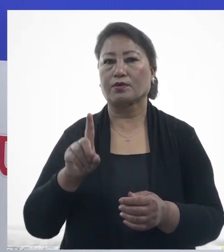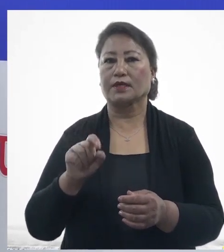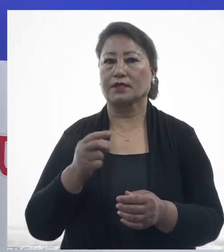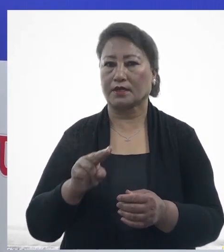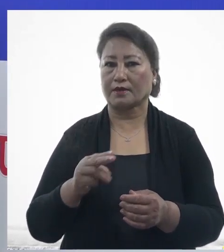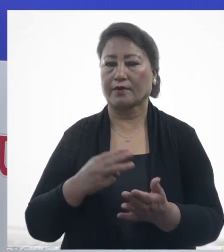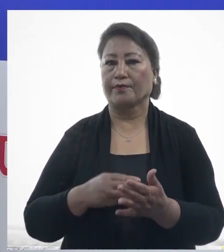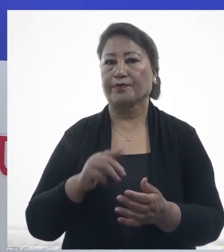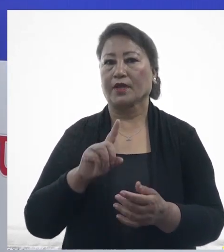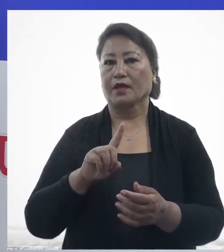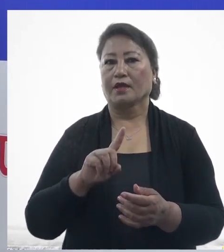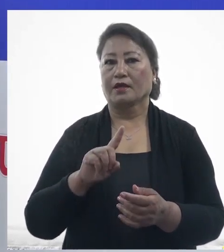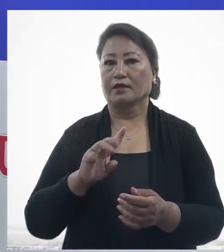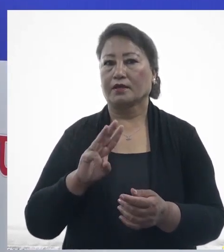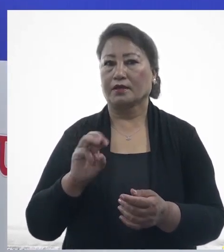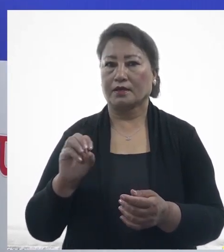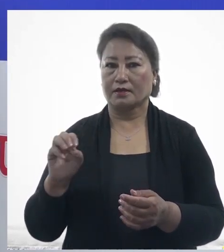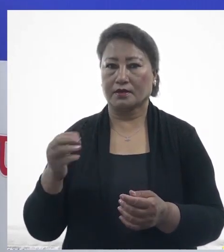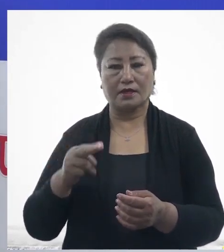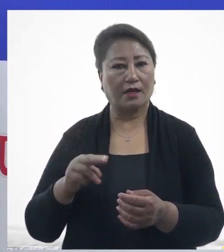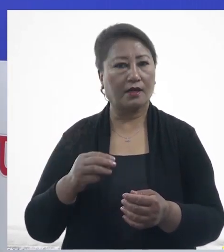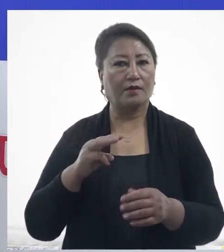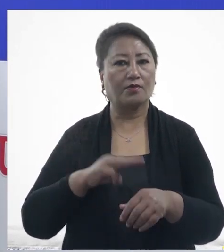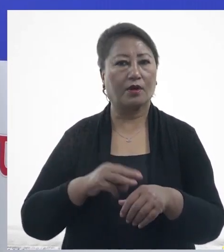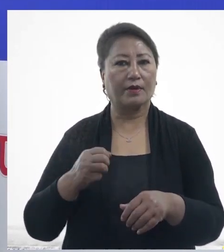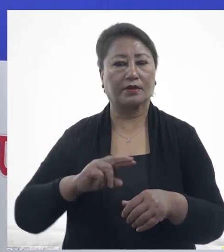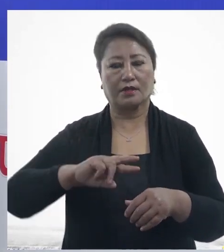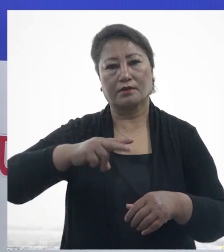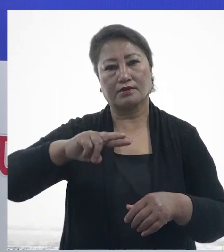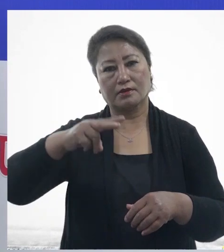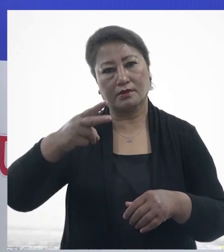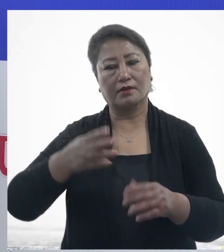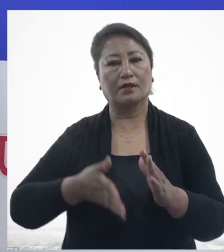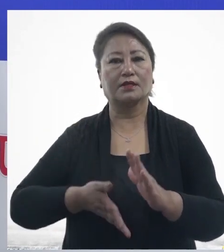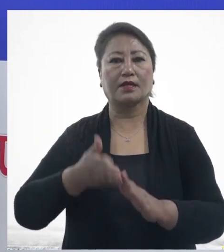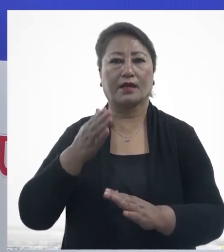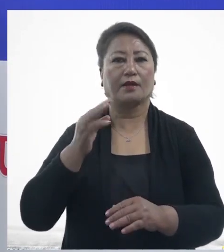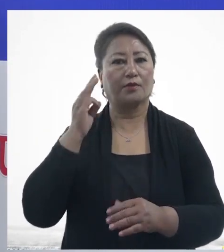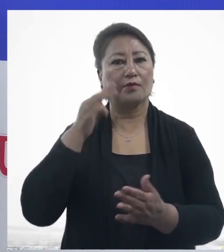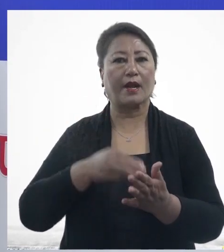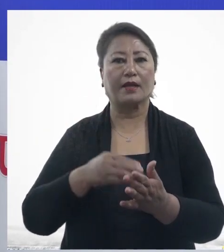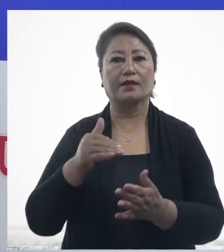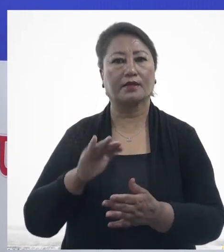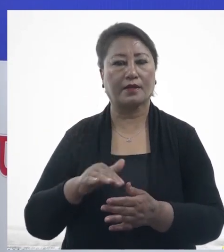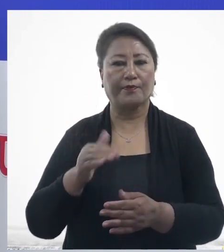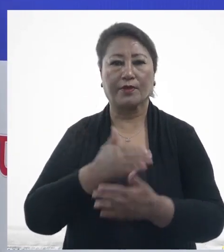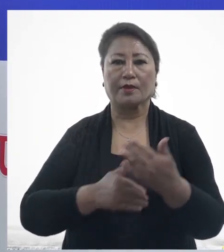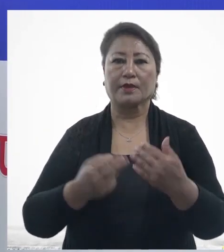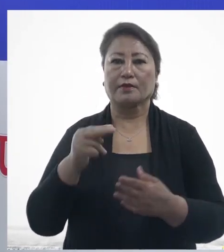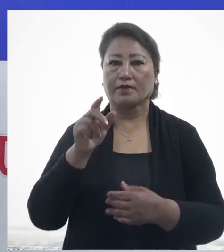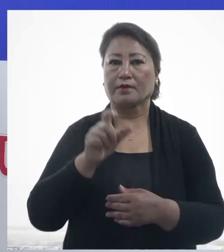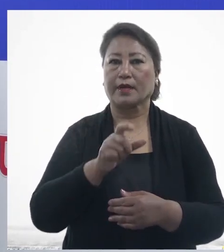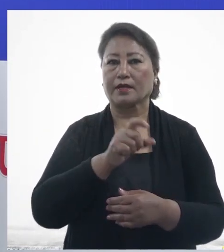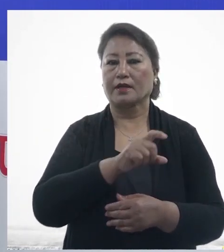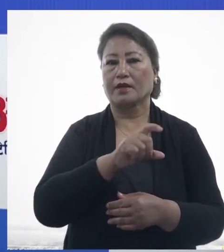त 1300 मान्छेले अवसर पाए नि त। सो यो चाहिँ यसरी चाहिँ मल्टिप्लाई हुँदै जानुपर्छ भन्ने हाम्रो मान्यता हो। तर अझ एउटा अपाङ्गता भएको मान्छेले नेपालको भौगोलिक हिसाबले